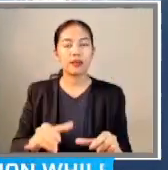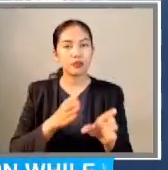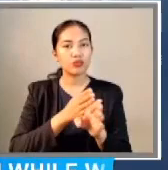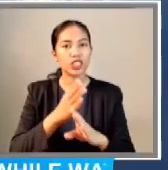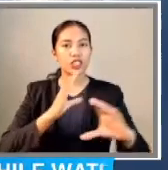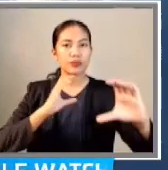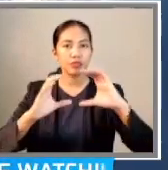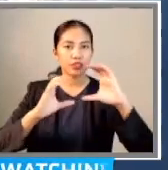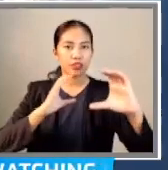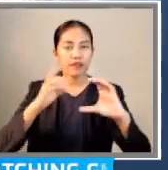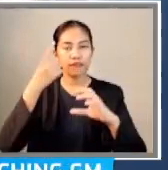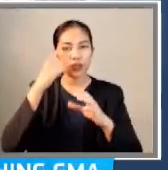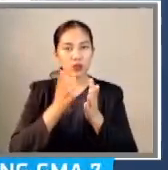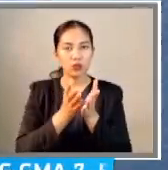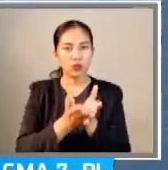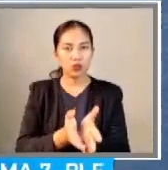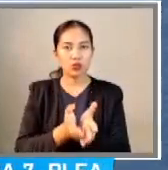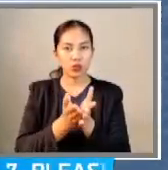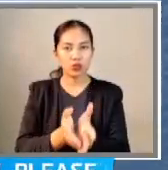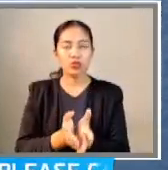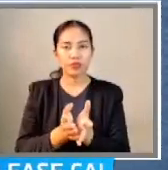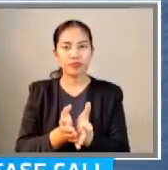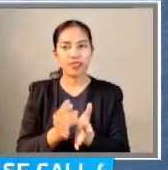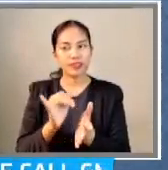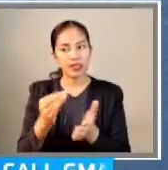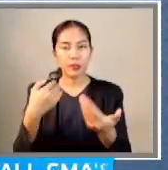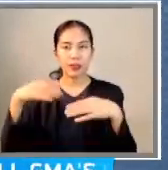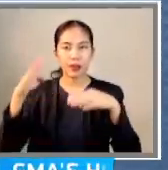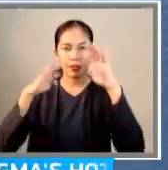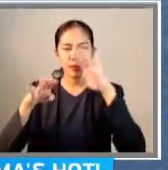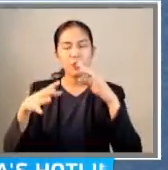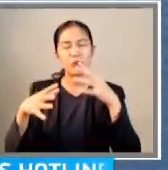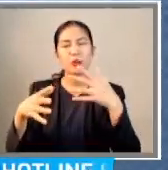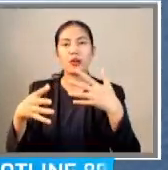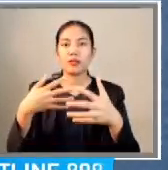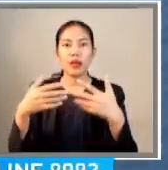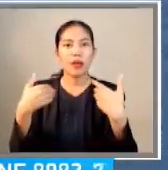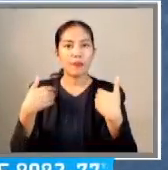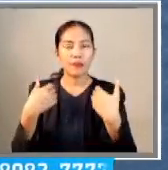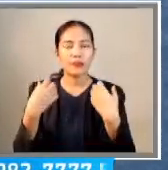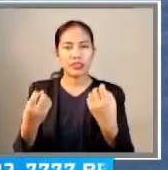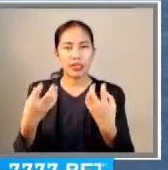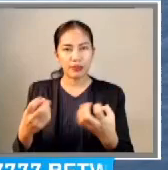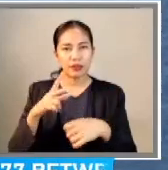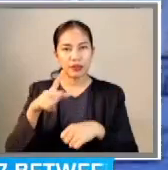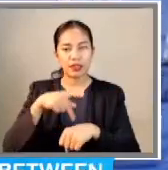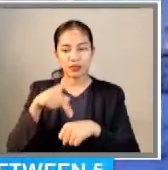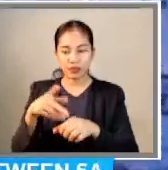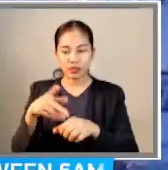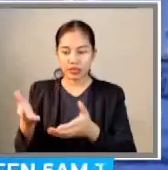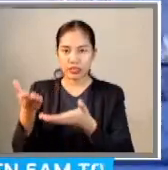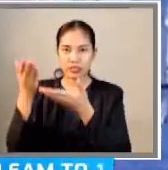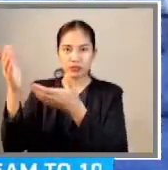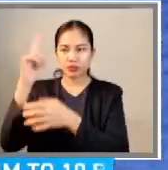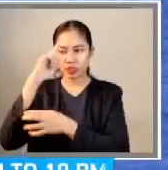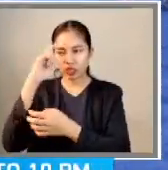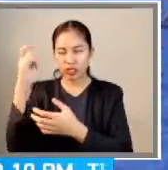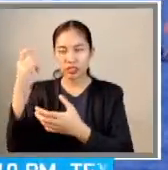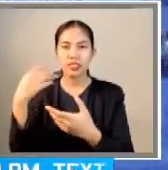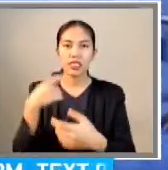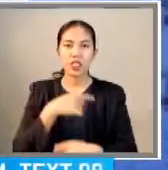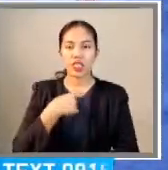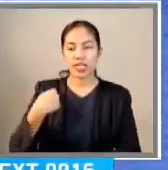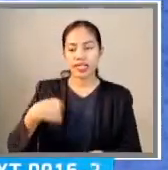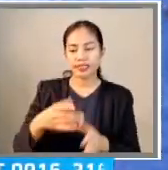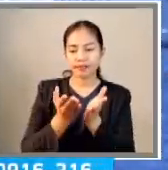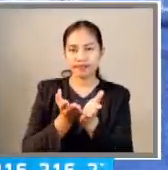dispute. Iyan ay sa kabila ng sari-saring protestang inihain ng Pilipinas dahil sa harassment ng mga Chino sa mga Pilipinong